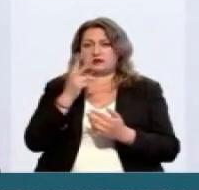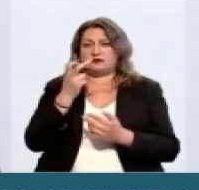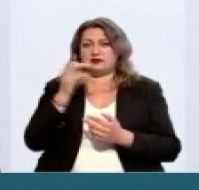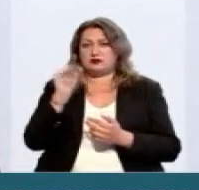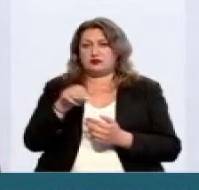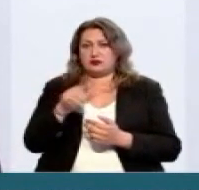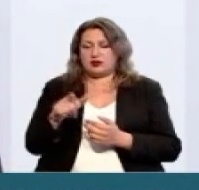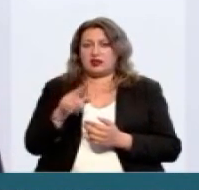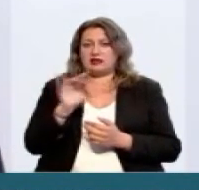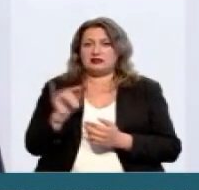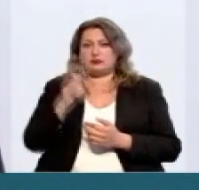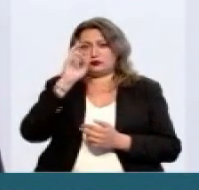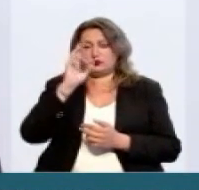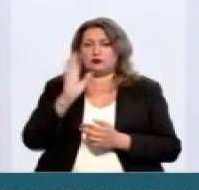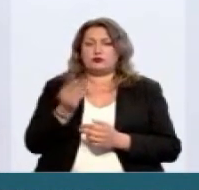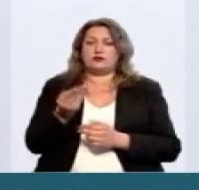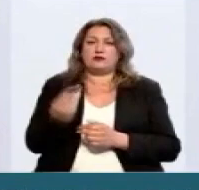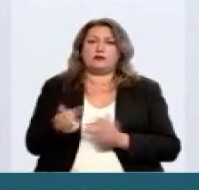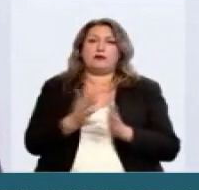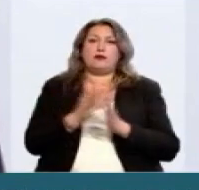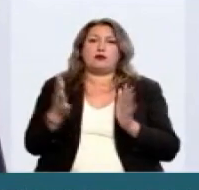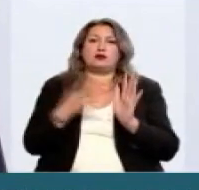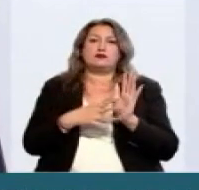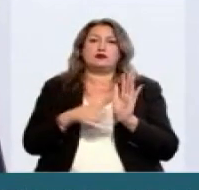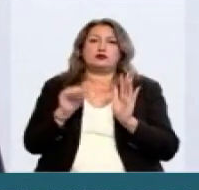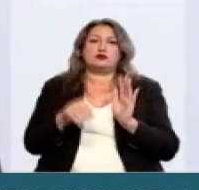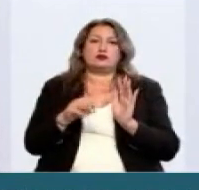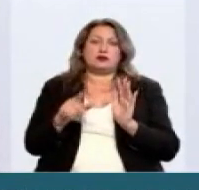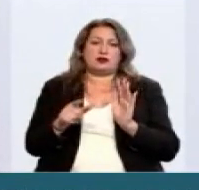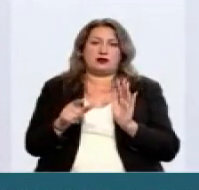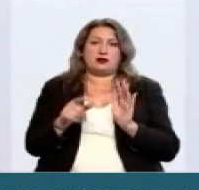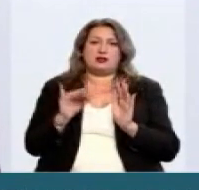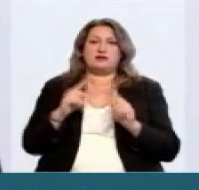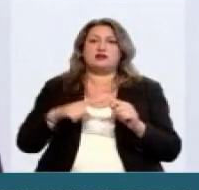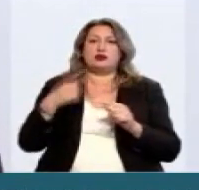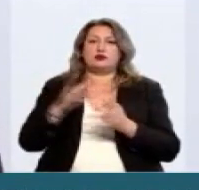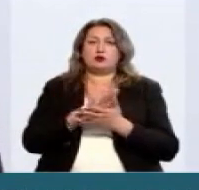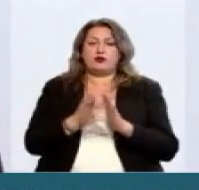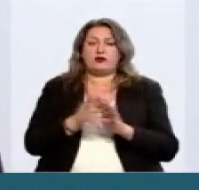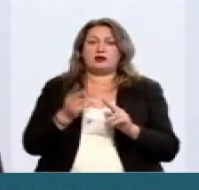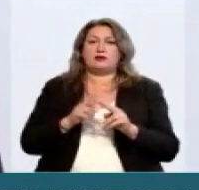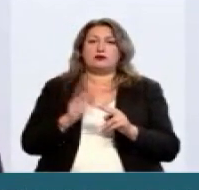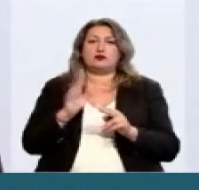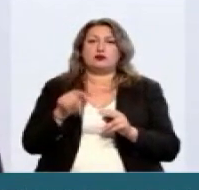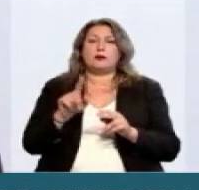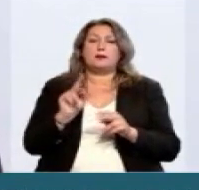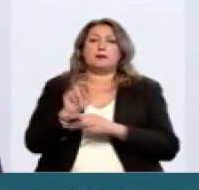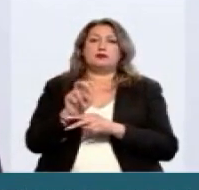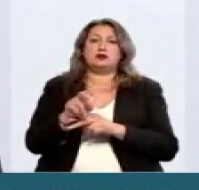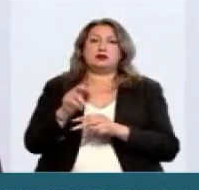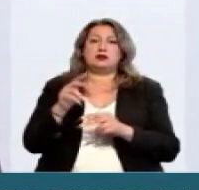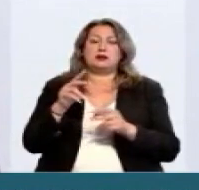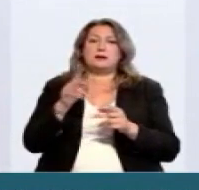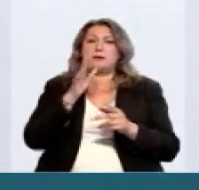теңгеден астамы бюджет есебінен субсидияланады. Және одан кейінгі шарты 12-ші жалақын субсидияланатын мерзімі өткеннен кейін жұмыс